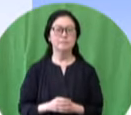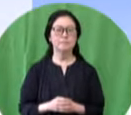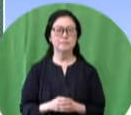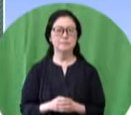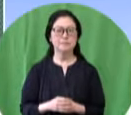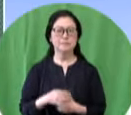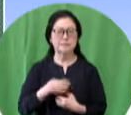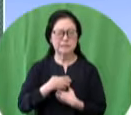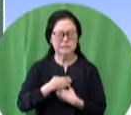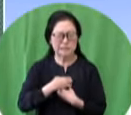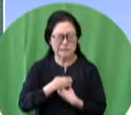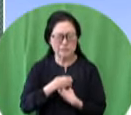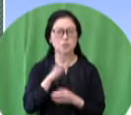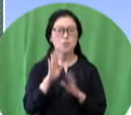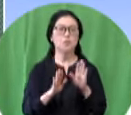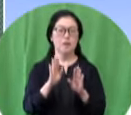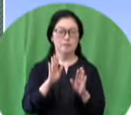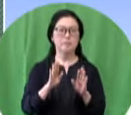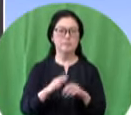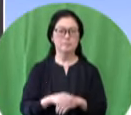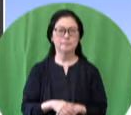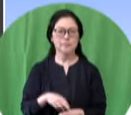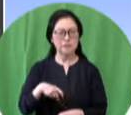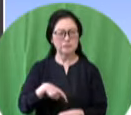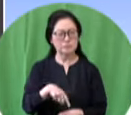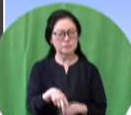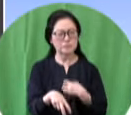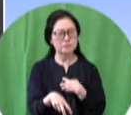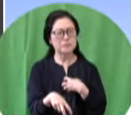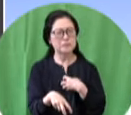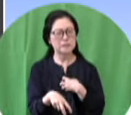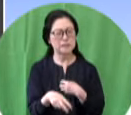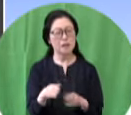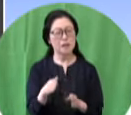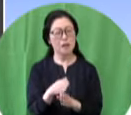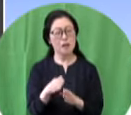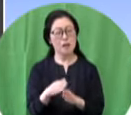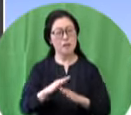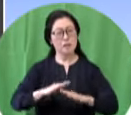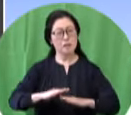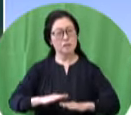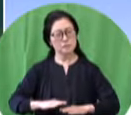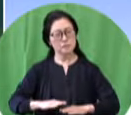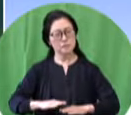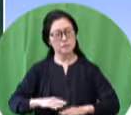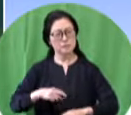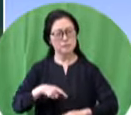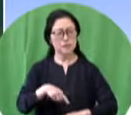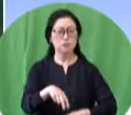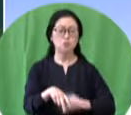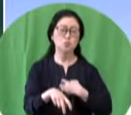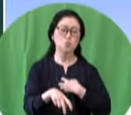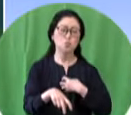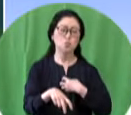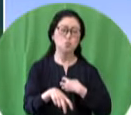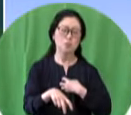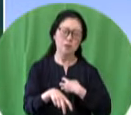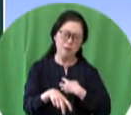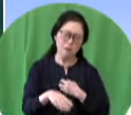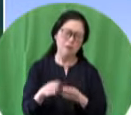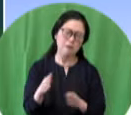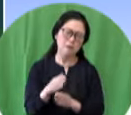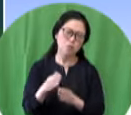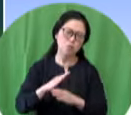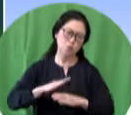ています。締め付けられるような症状、歩くと胸が苦しくなって休むと良くなる、そ